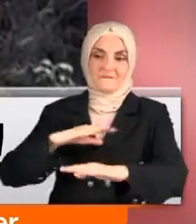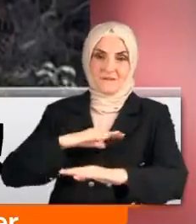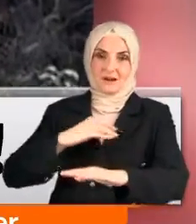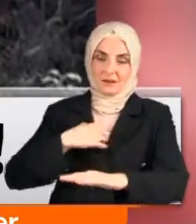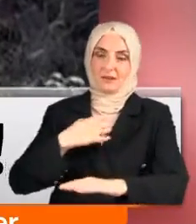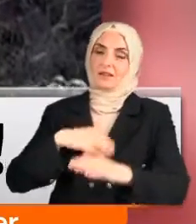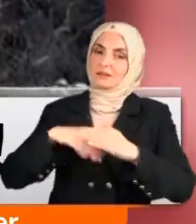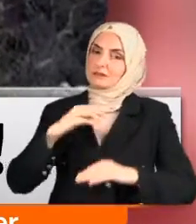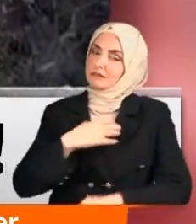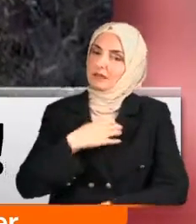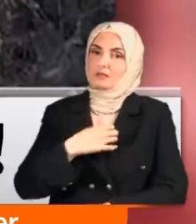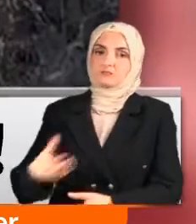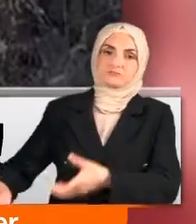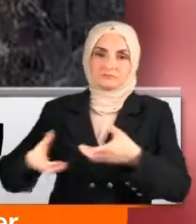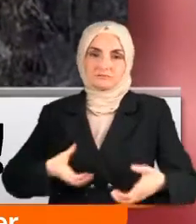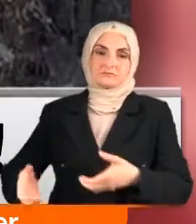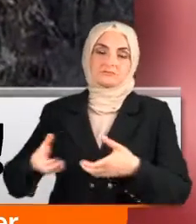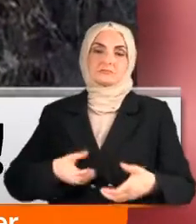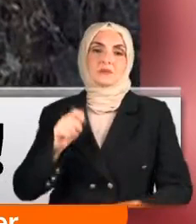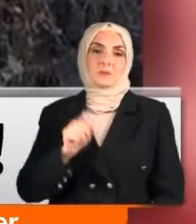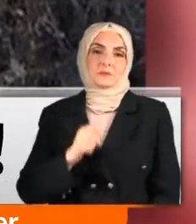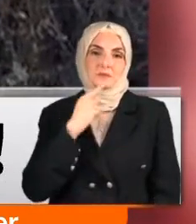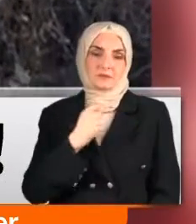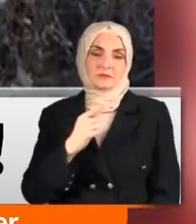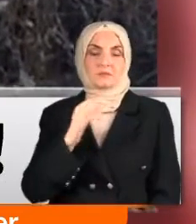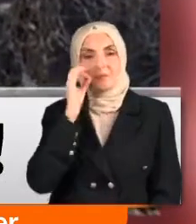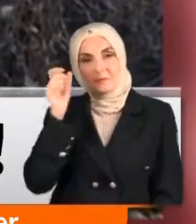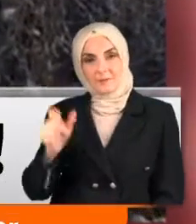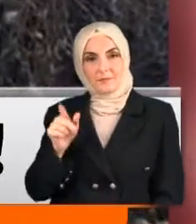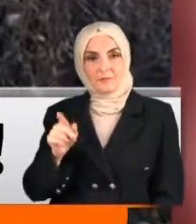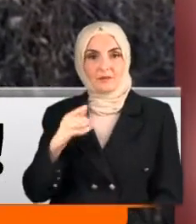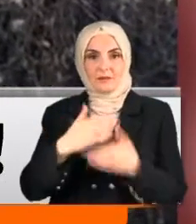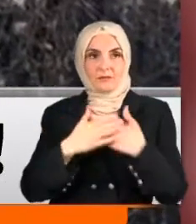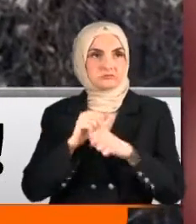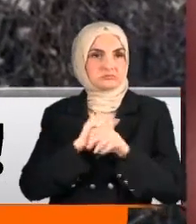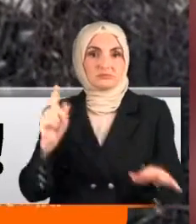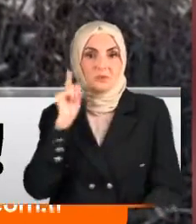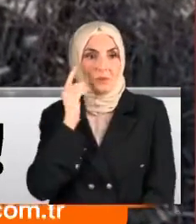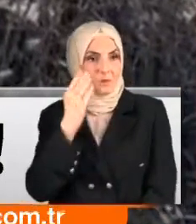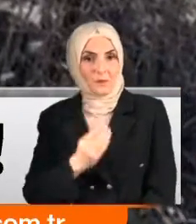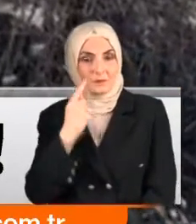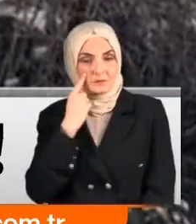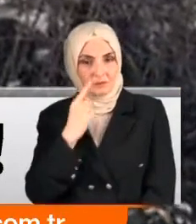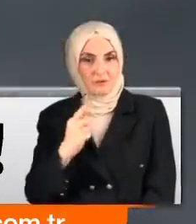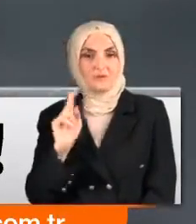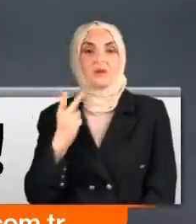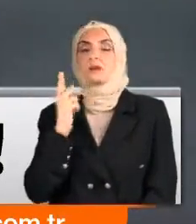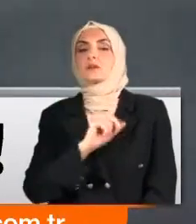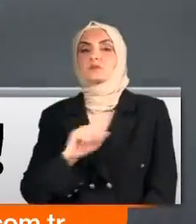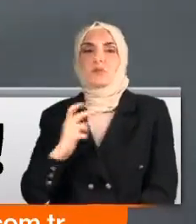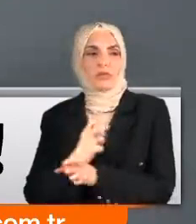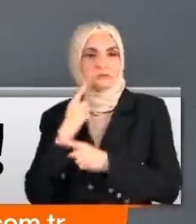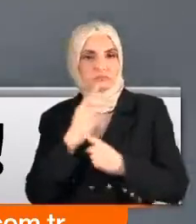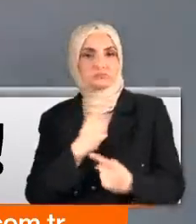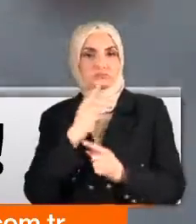Ahmet Çelik hakkında çıkan haberlere rağmen vazgeçmedi. Tehditlerine evladının annesini korkutmaya devam etti.